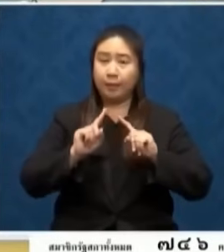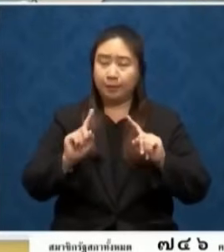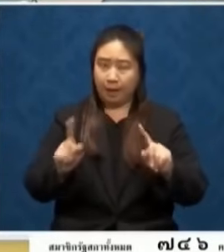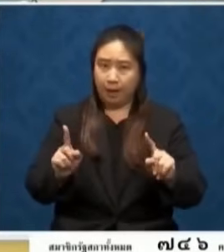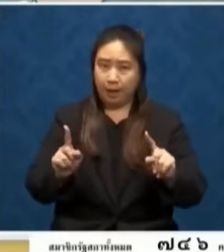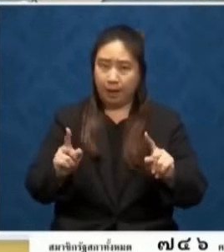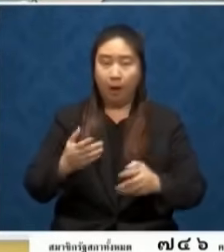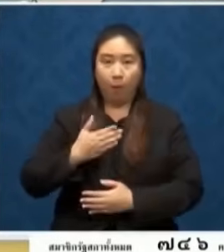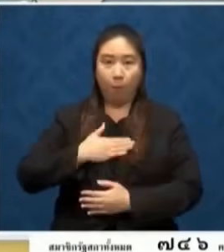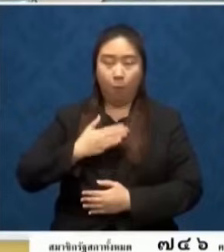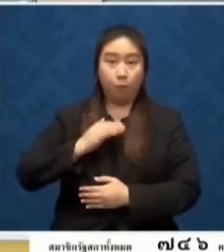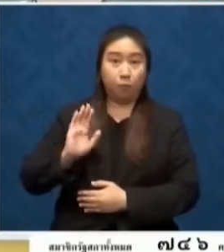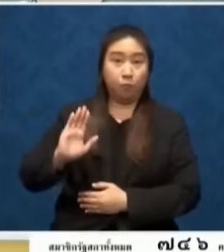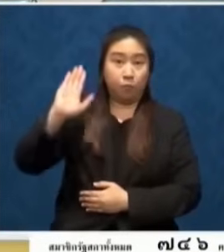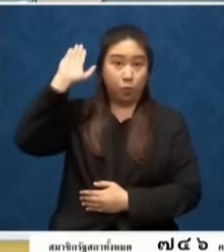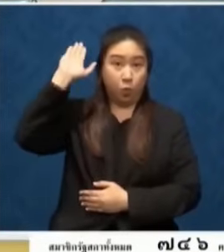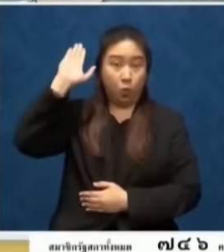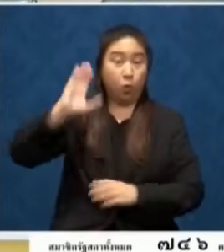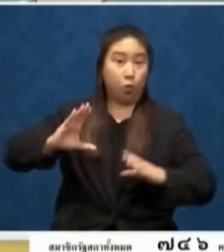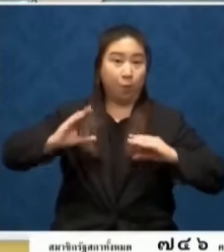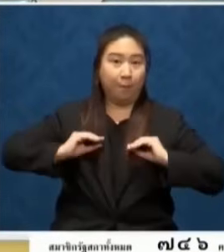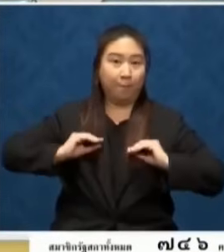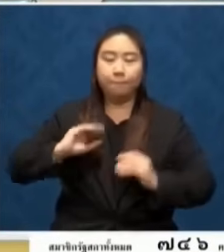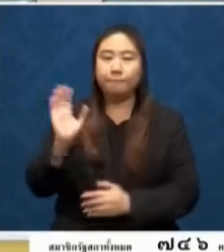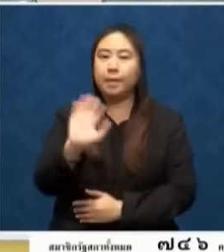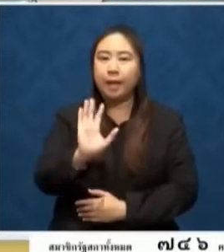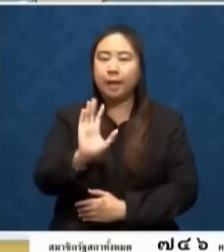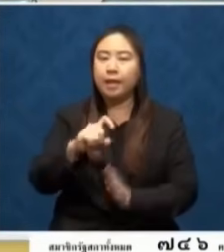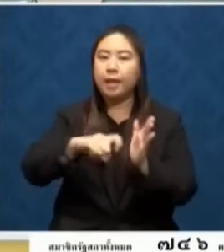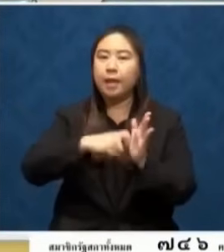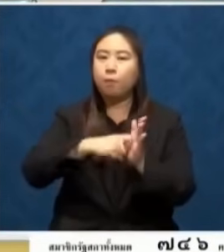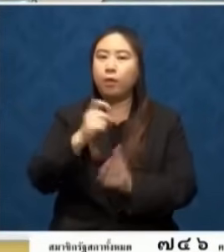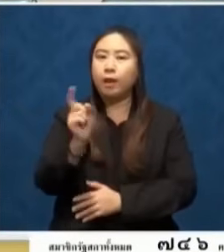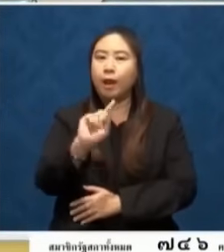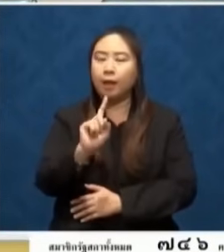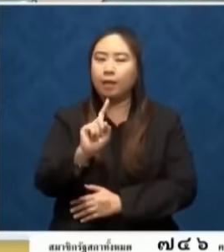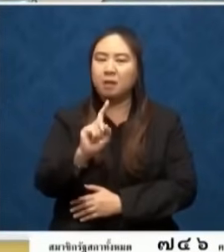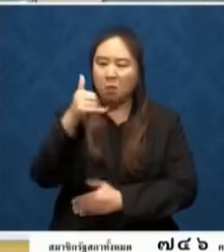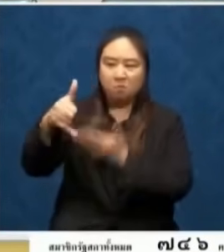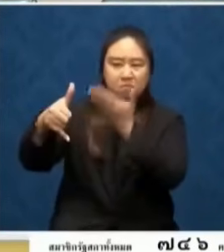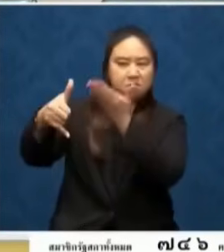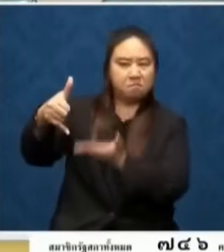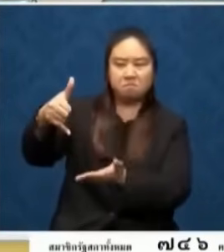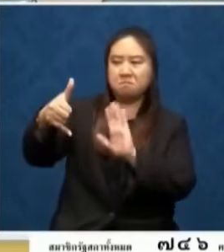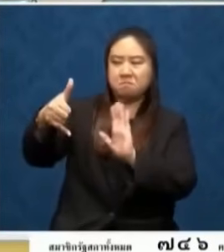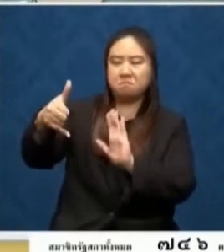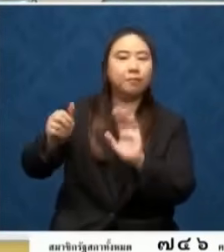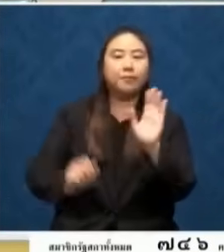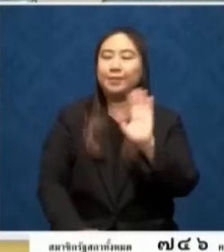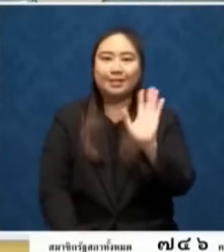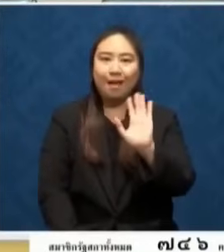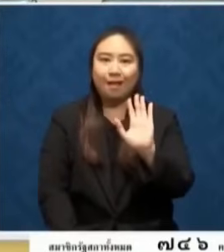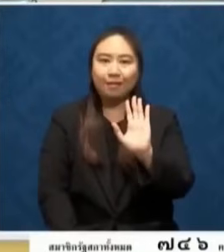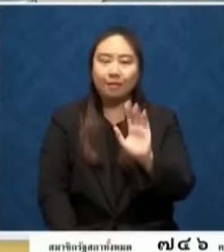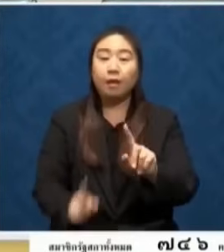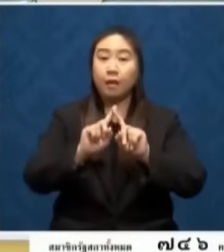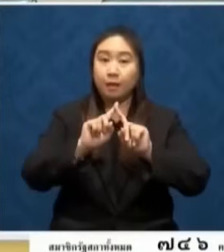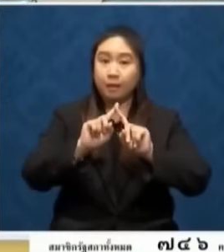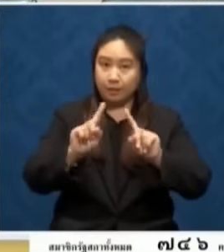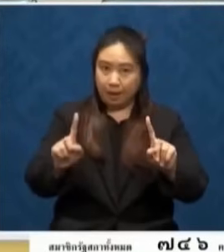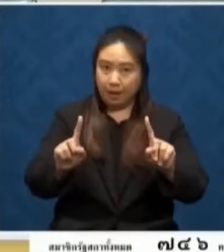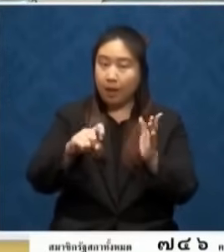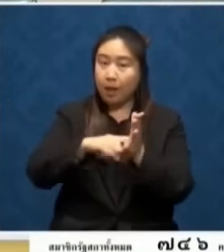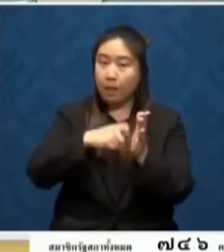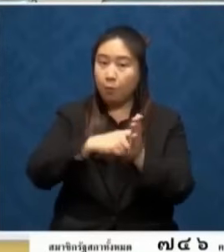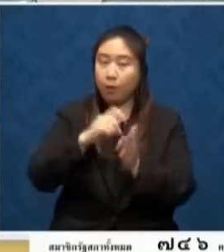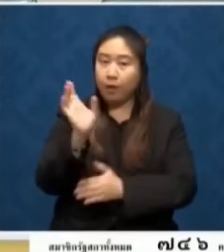านด้วยเหตุผลไม่ใช่เพราะคุณสมบัติของท่านแต่เพราะท่าน